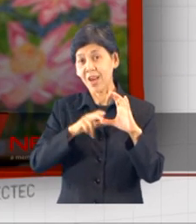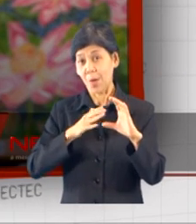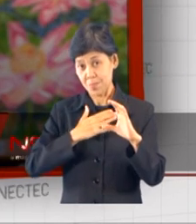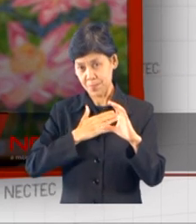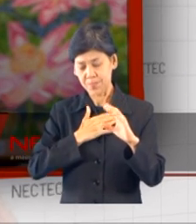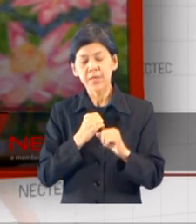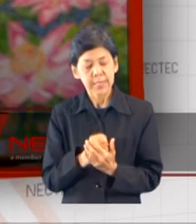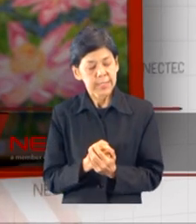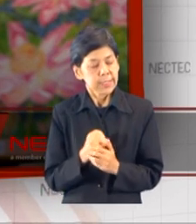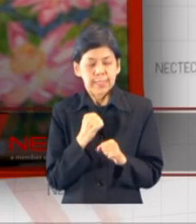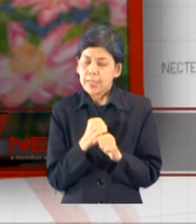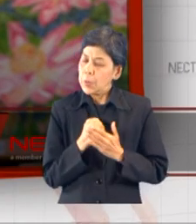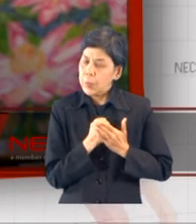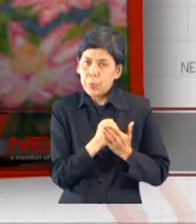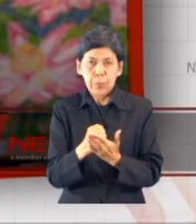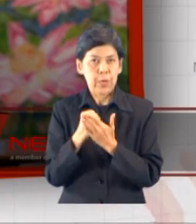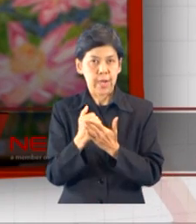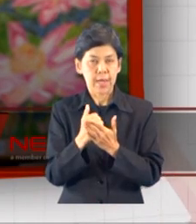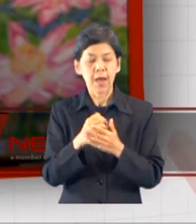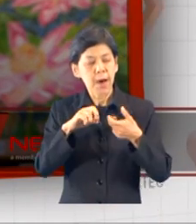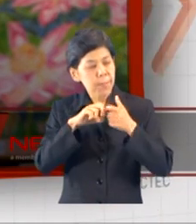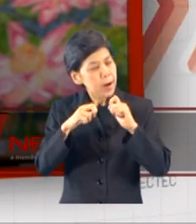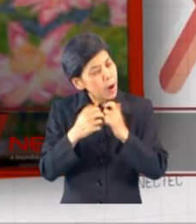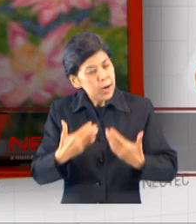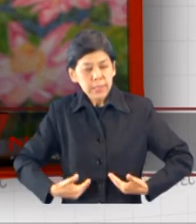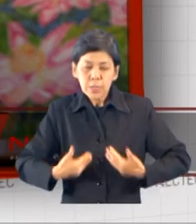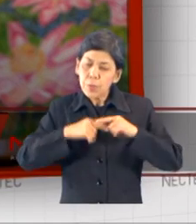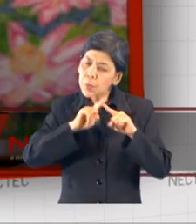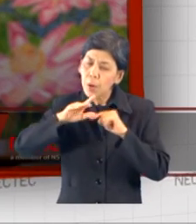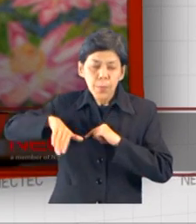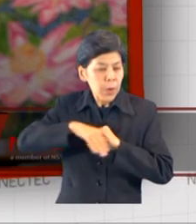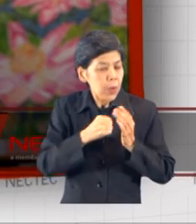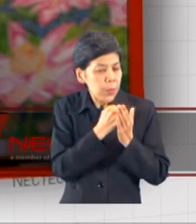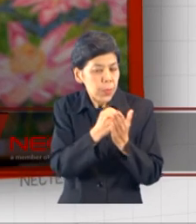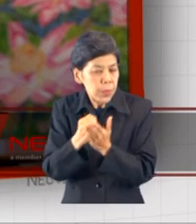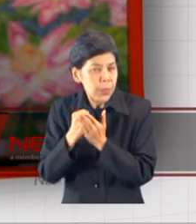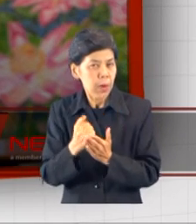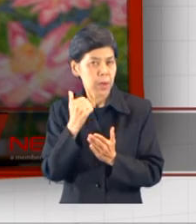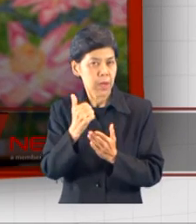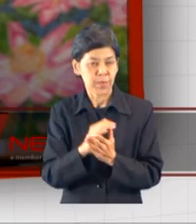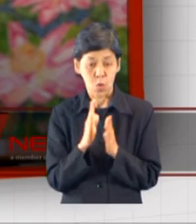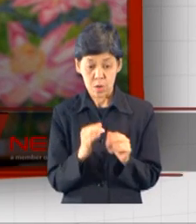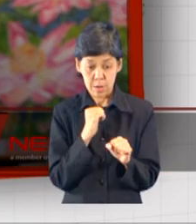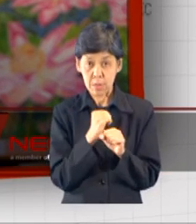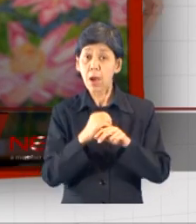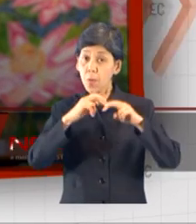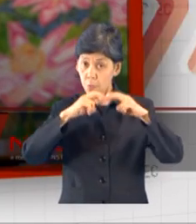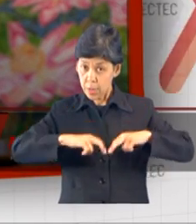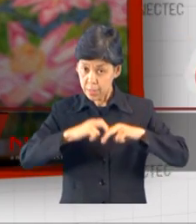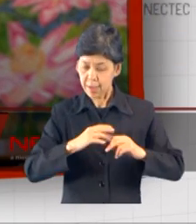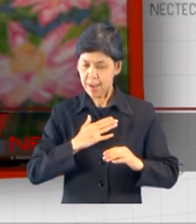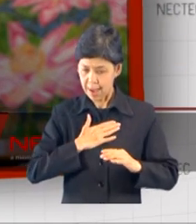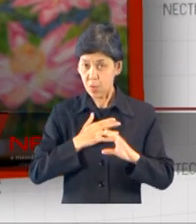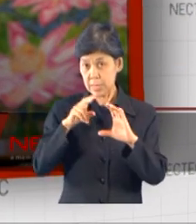ร์ของ NECTECH ช่วยตอบโจทย์ในปัญหาชีวิตประจำวันของพวกเรามากขึ้นนักวิจัยของเร